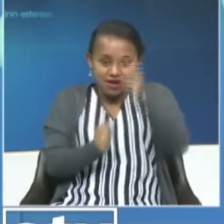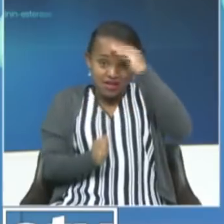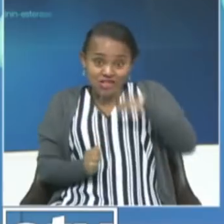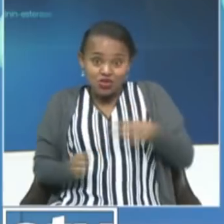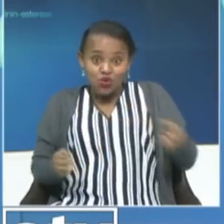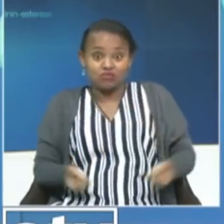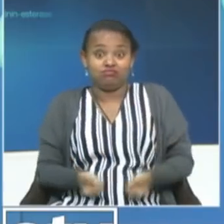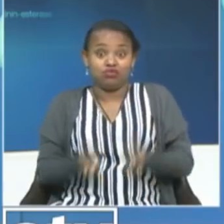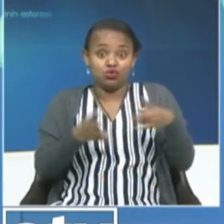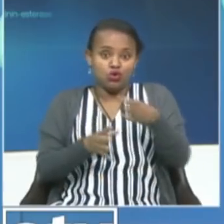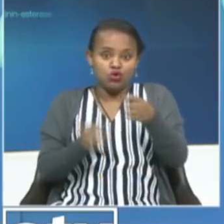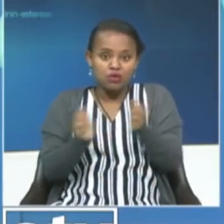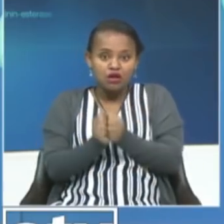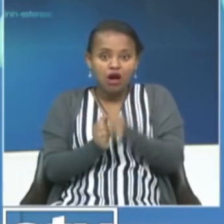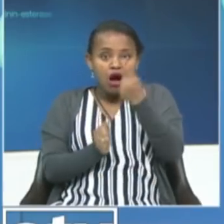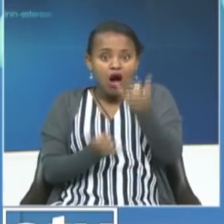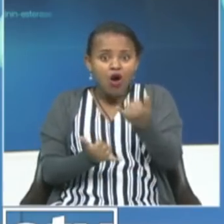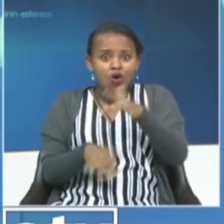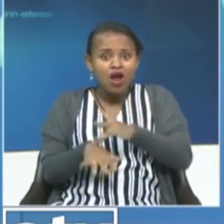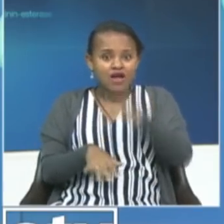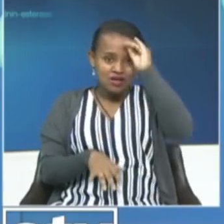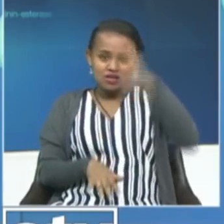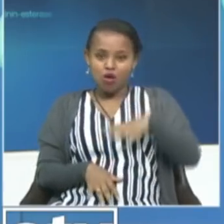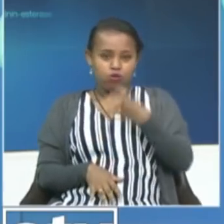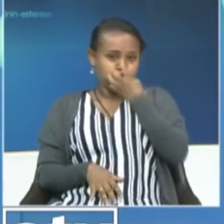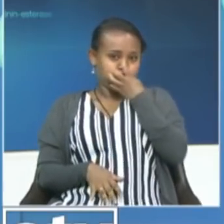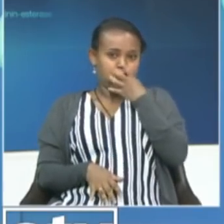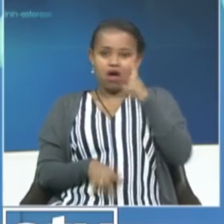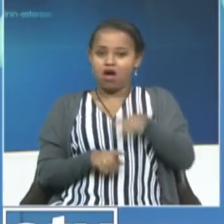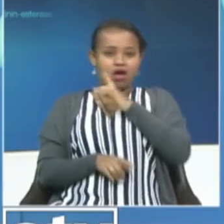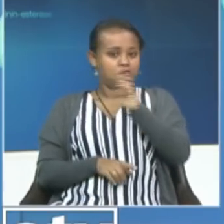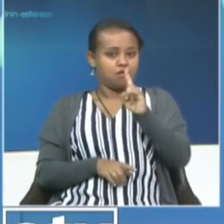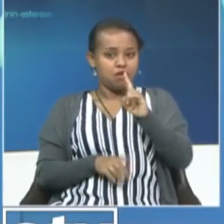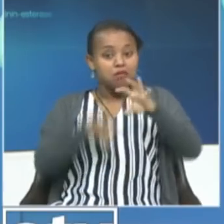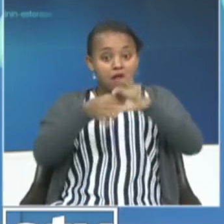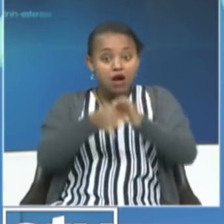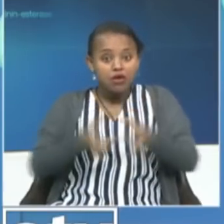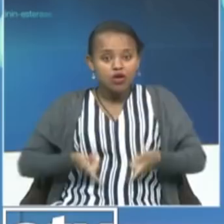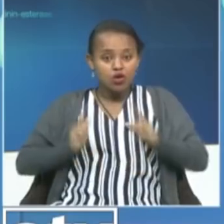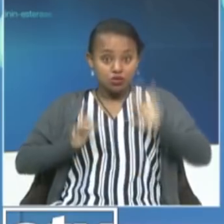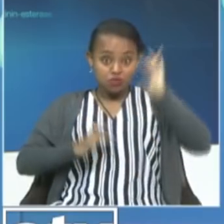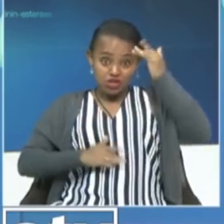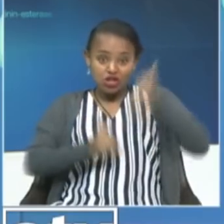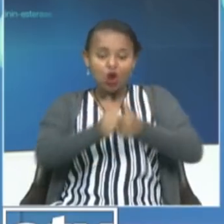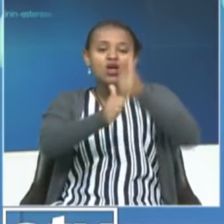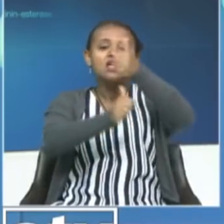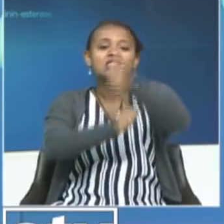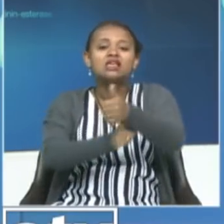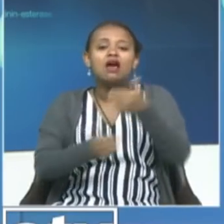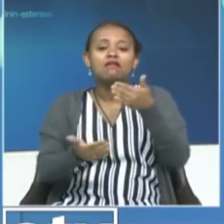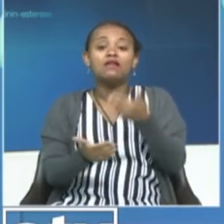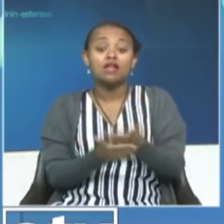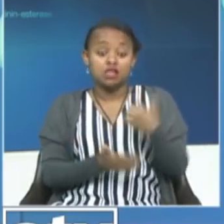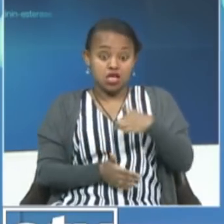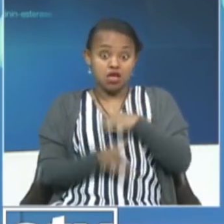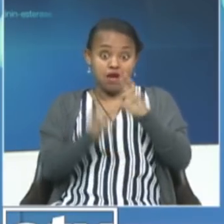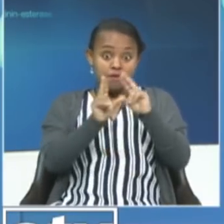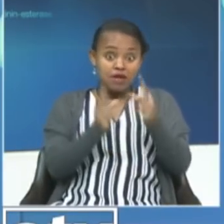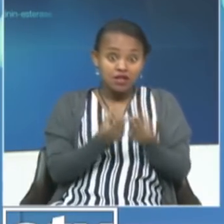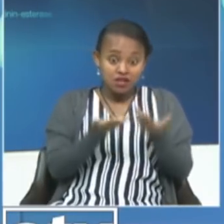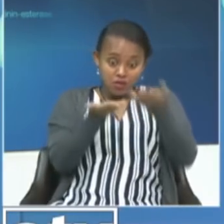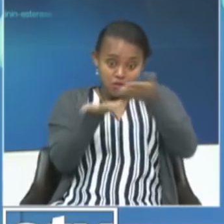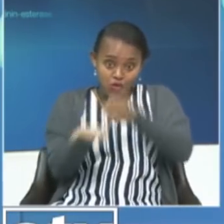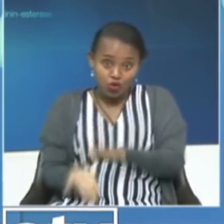በዛ የሚሉበት ጋር አሁን ላይ ሰውን መቀየም የለብንም። ማህበራዊ ኑሯችን ይሄ በሽታ እስኪያልፍ ድረስ መቼም የኛ ቤተሰብ